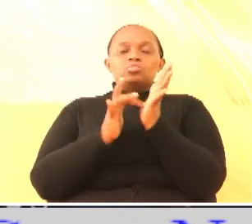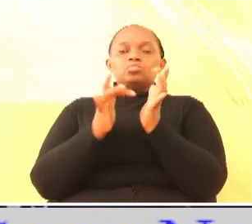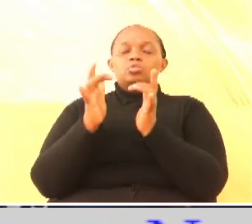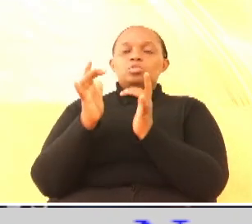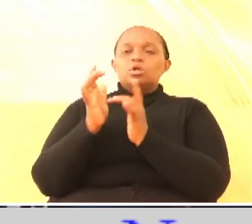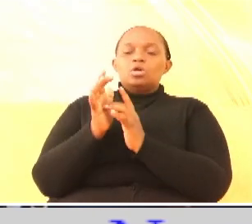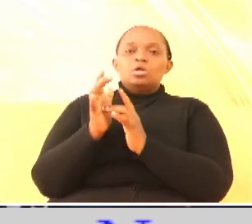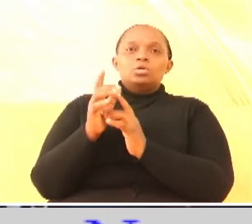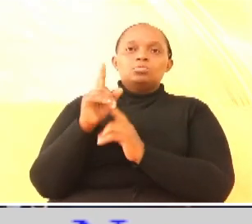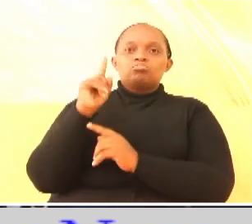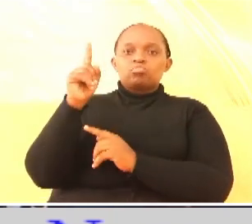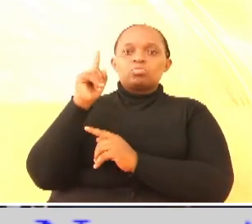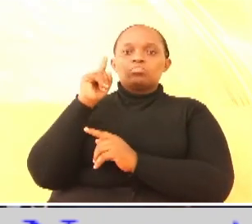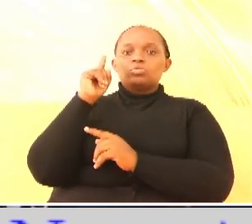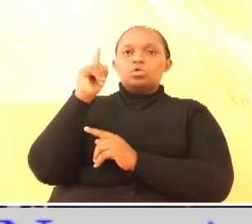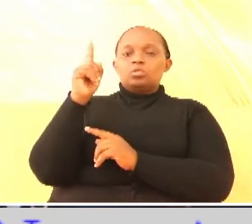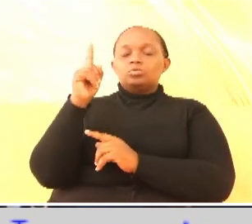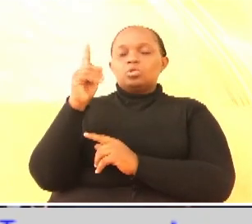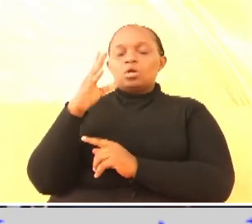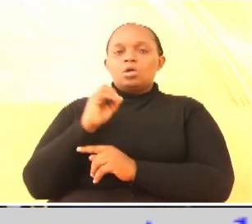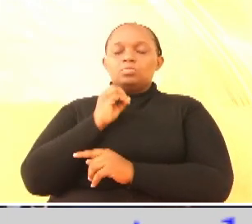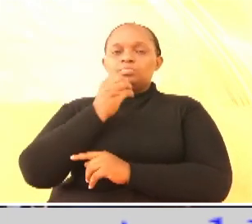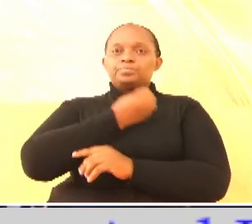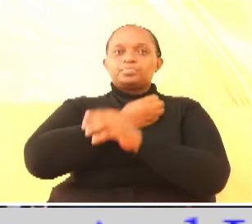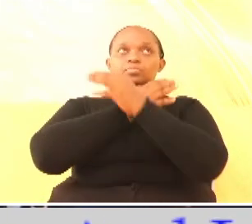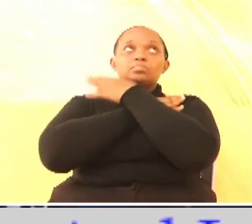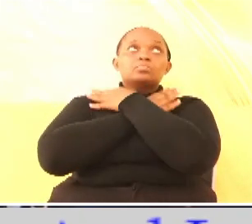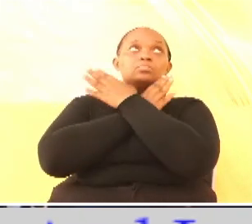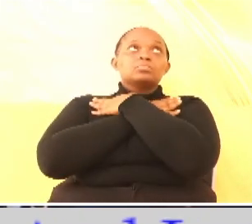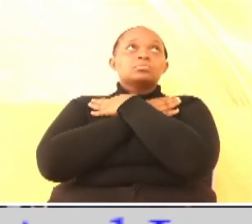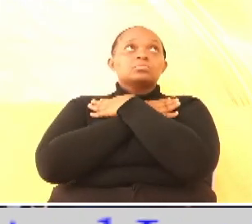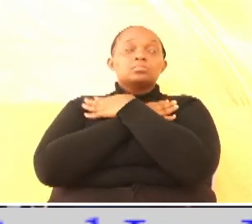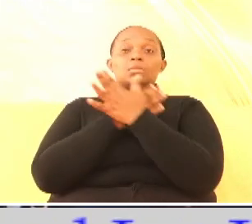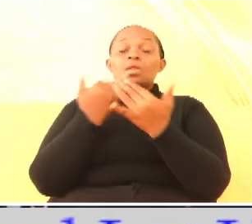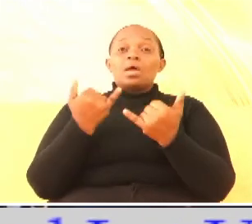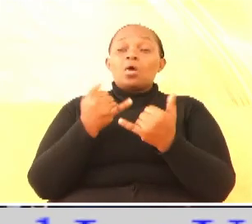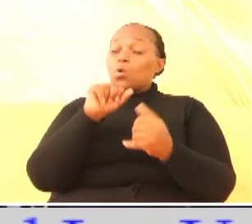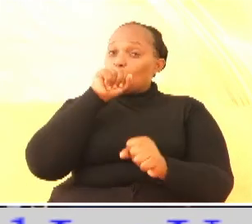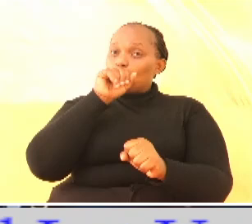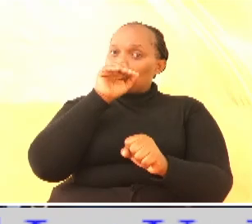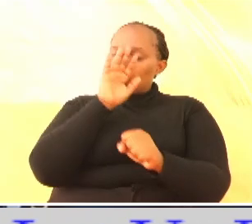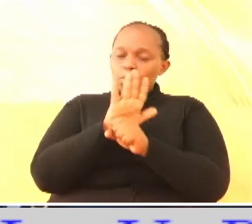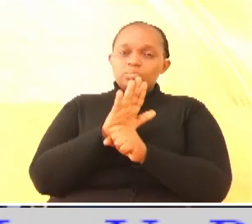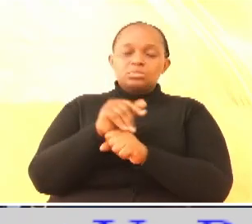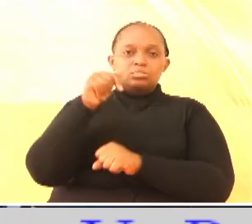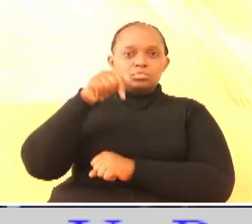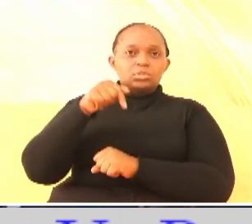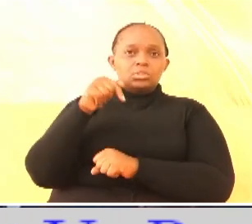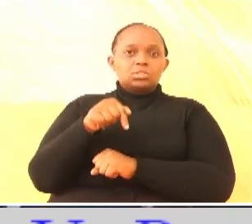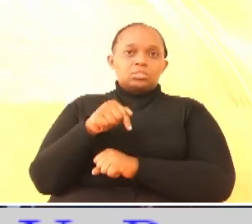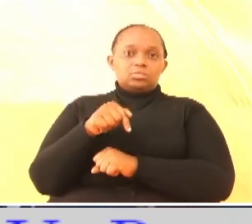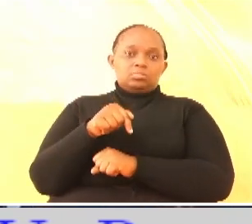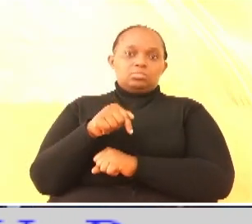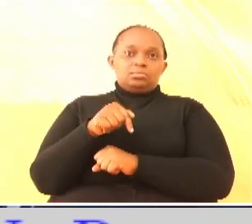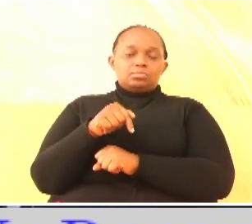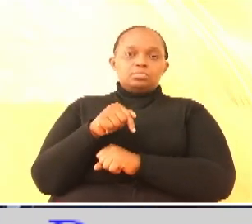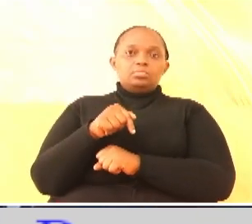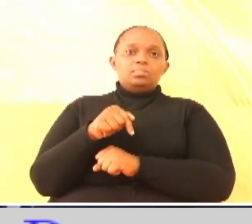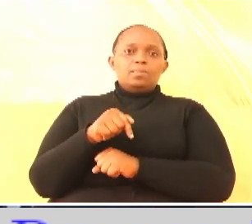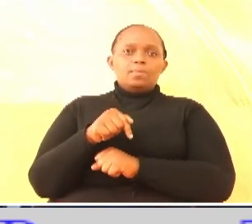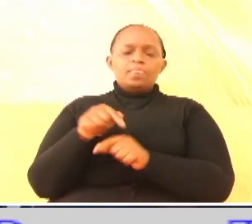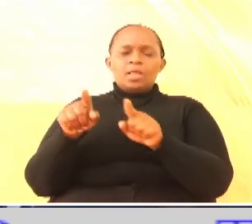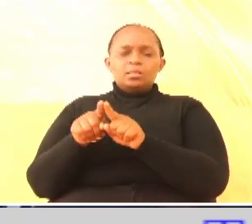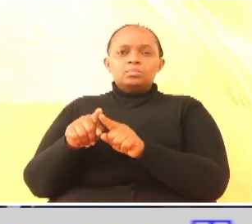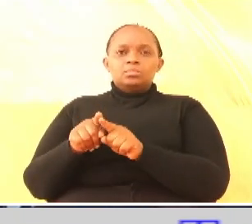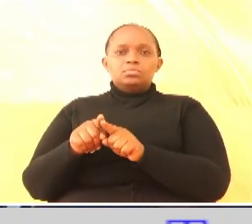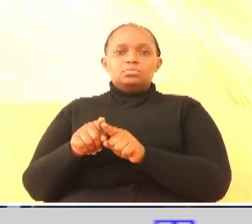Yesu ndiye mweza. Ahidi leo, siku ya leo, hii climax ya nendeni, ndio ulikuwa ukimtumikia na